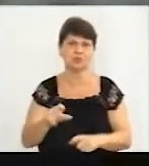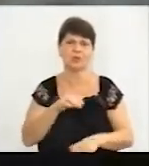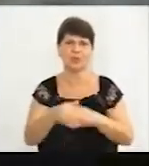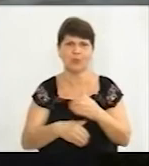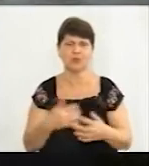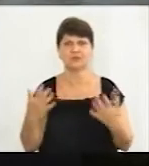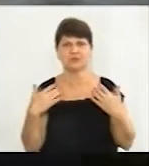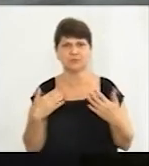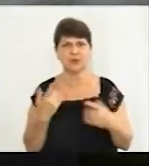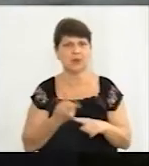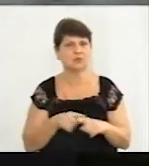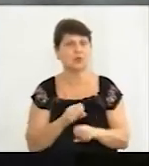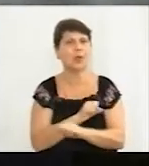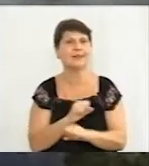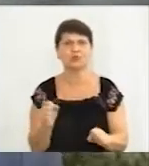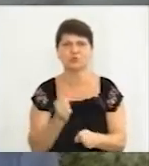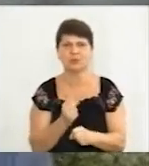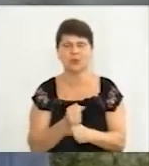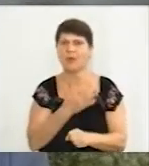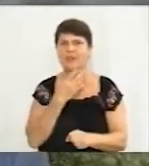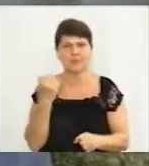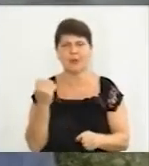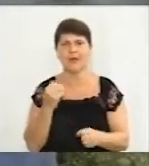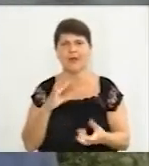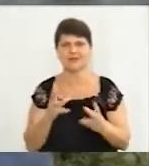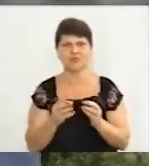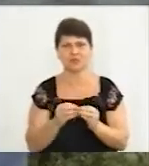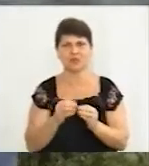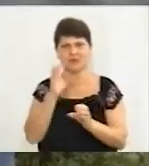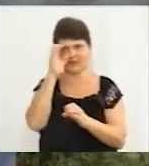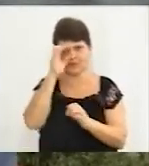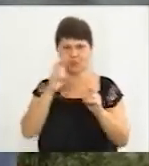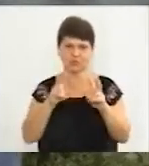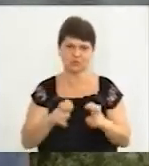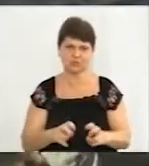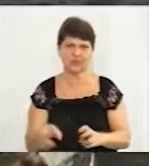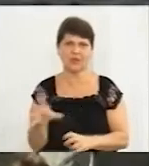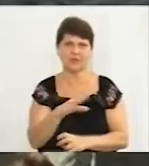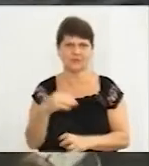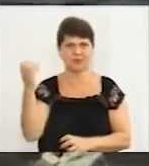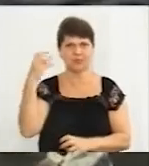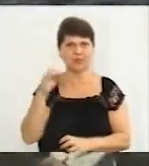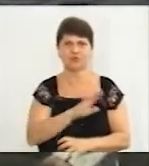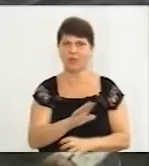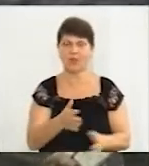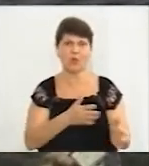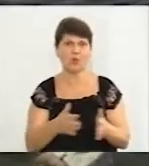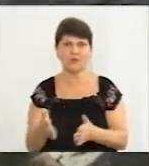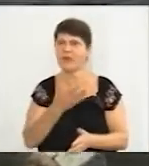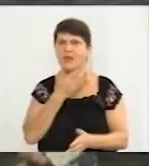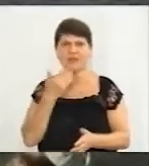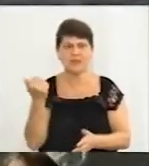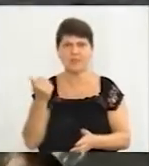можна, тому що немає результатів лабораторних досліджень якості води. Ну і пляжі ще самі по собі не готові. Немає